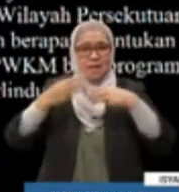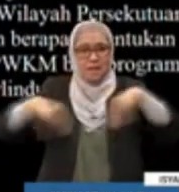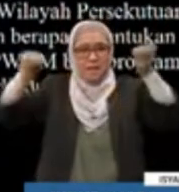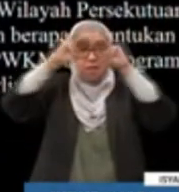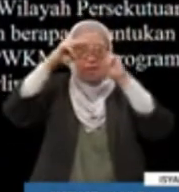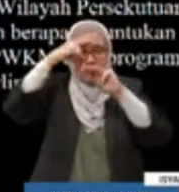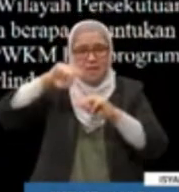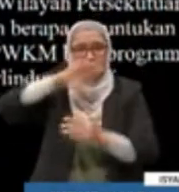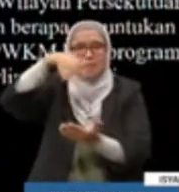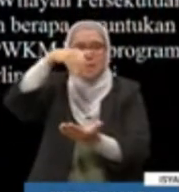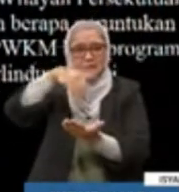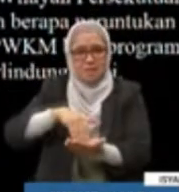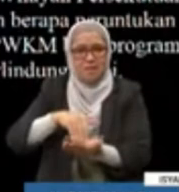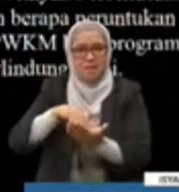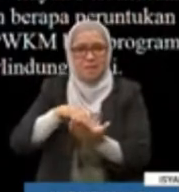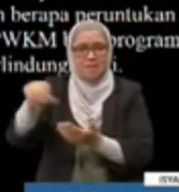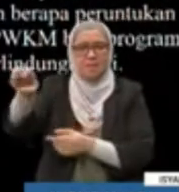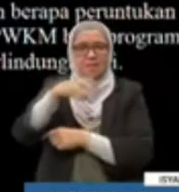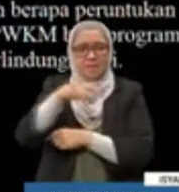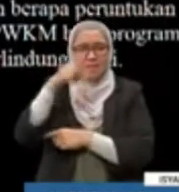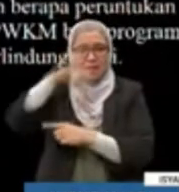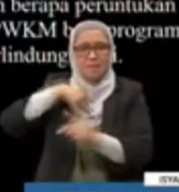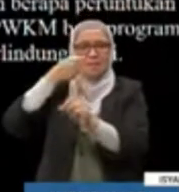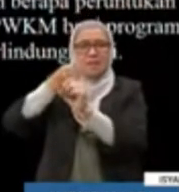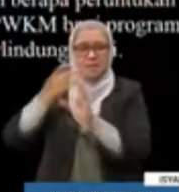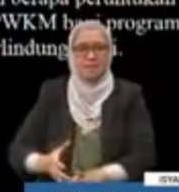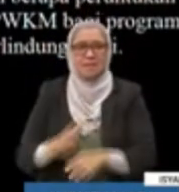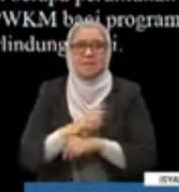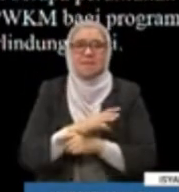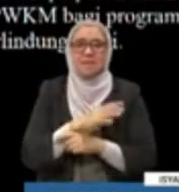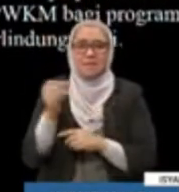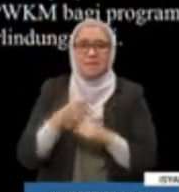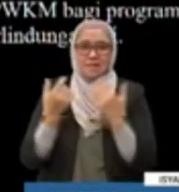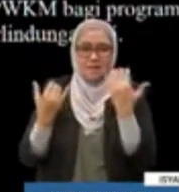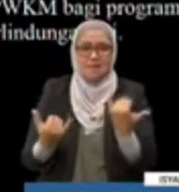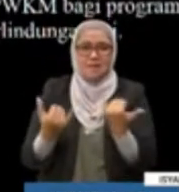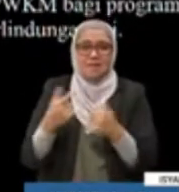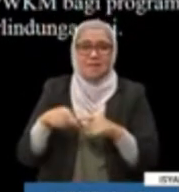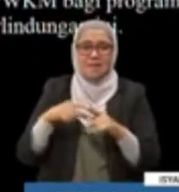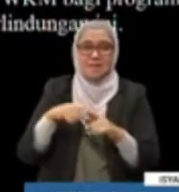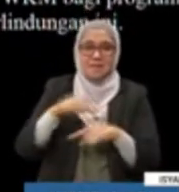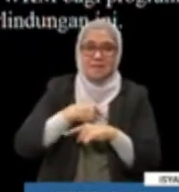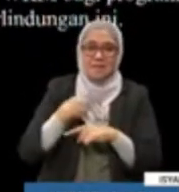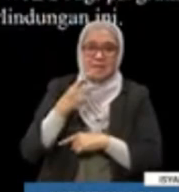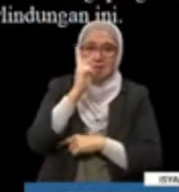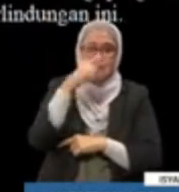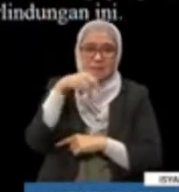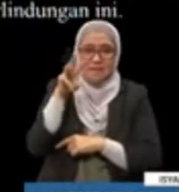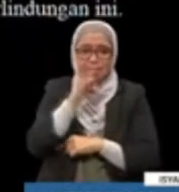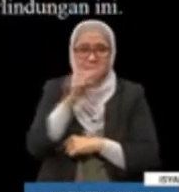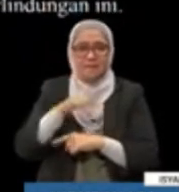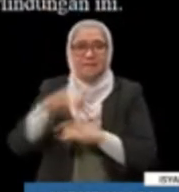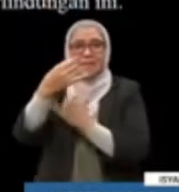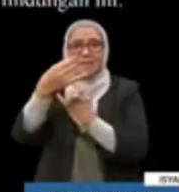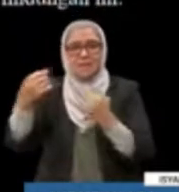kepada mangsa keganasan rumah tangga dalam hal ini jabatan agama Islam wilayah Tuhan dengan kerjasama jabatan pembangun wanita telah mewujudkan